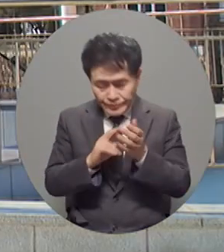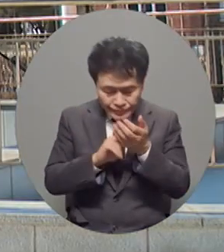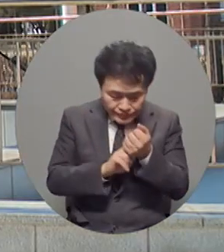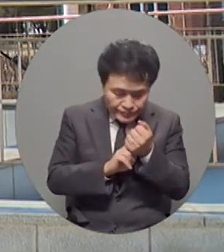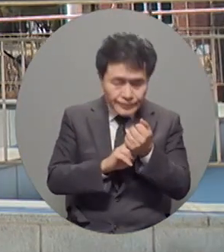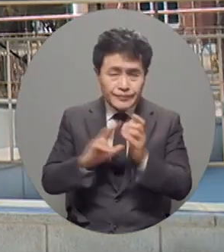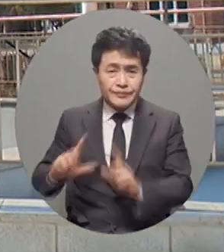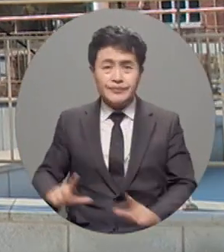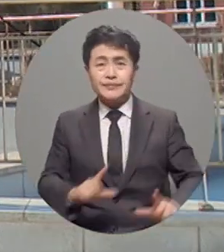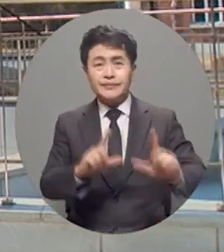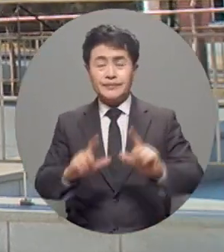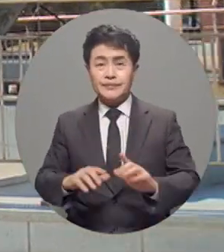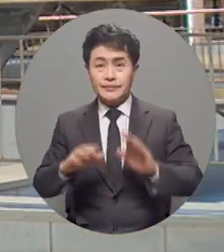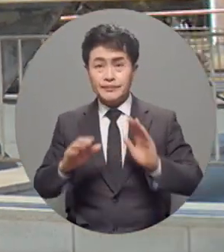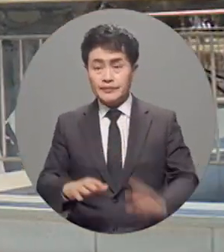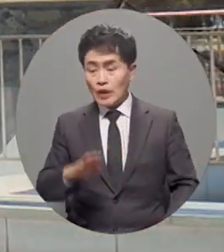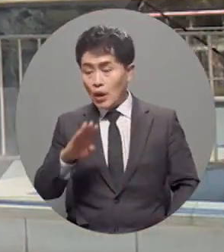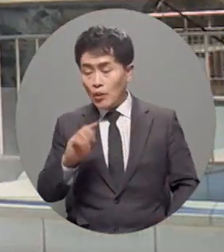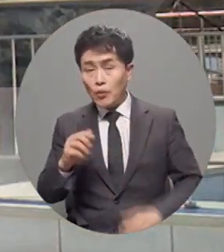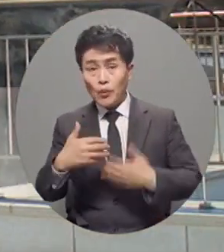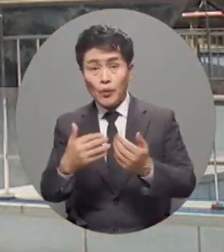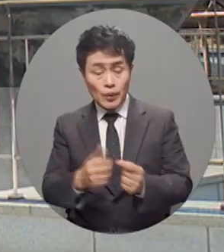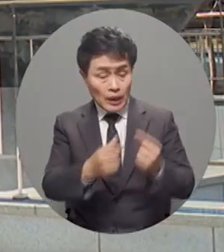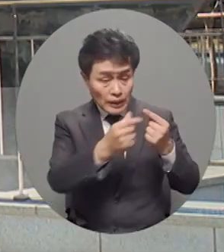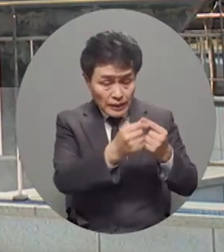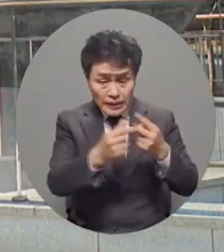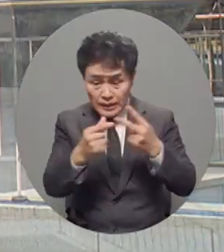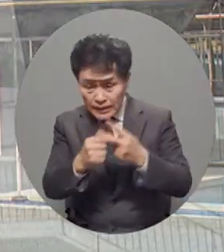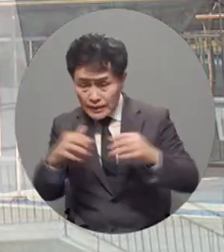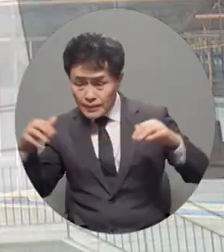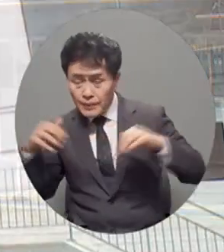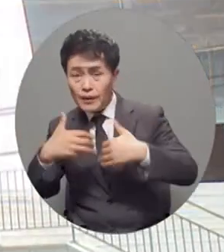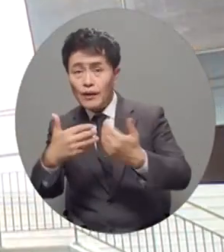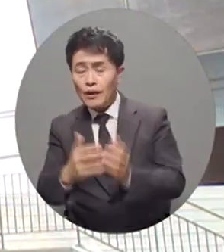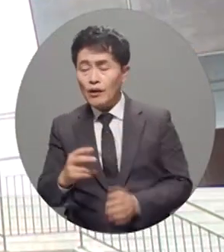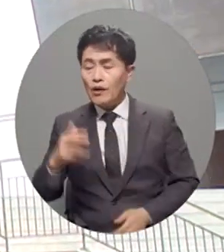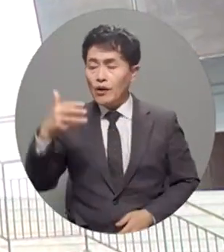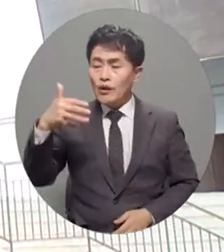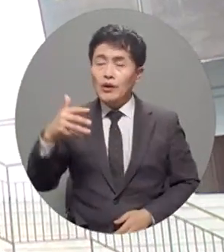숨어지내고 본부는 제 1 2 연평해전과 천안한사랑요양병원